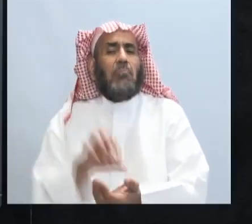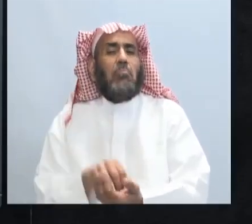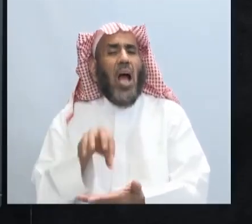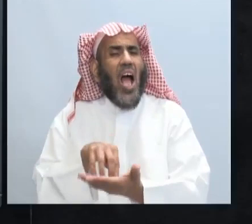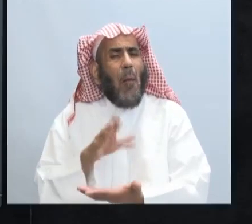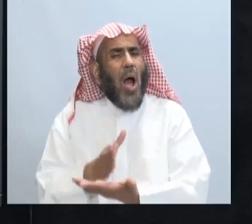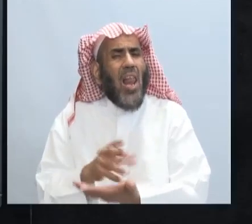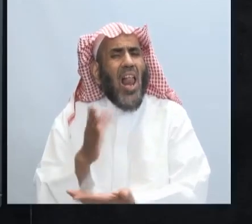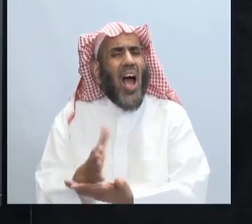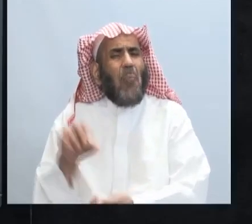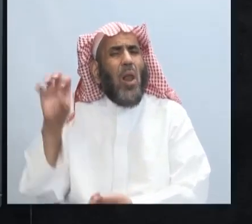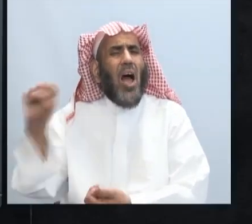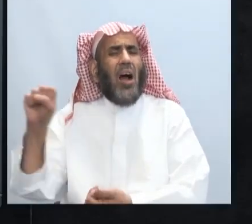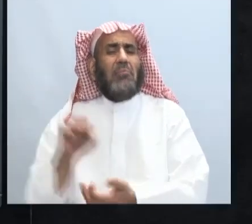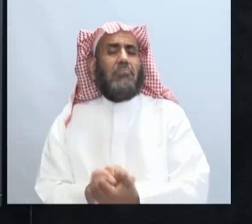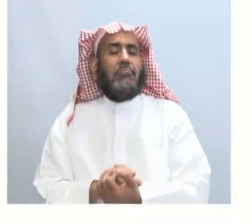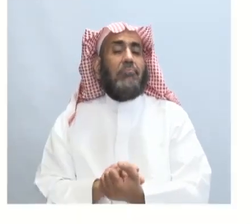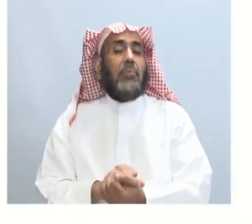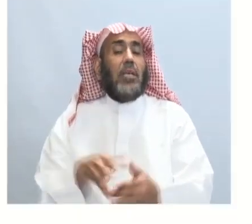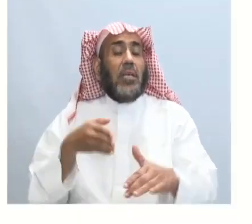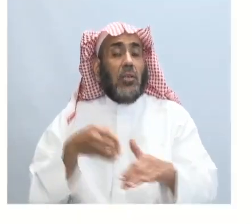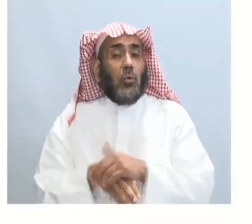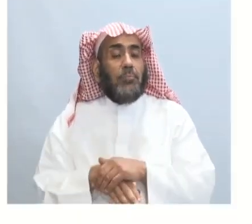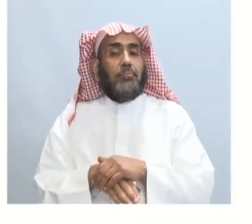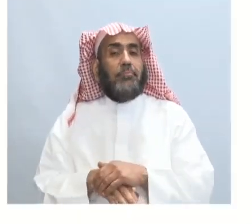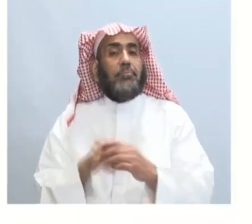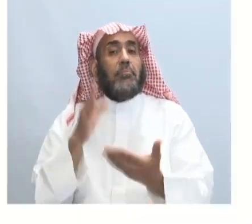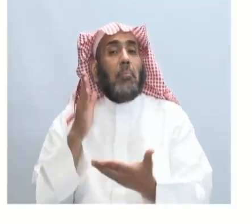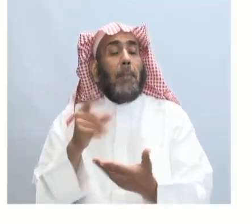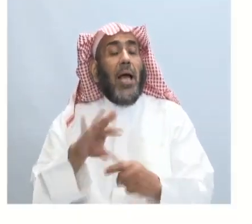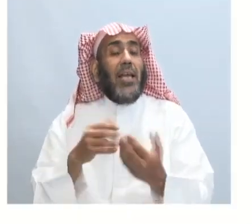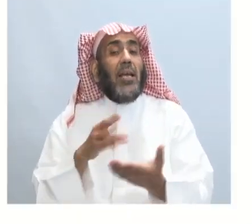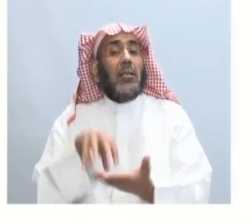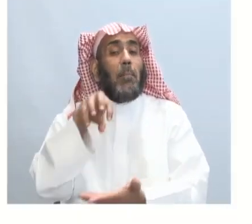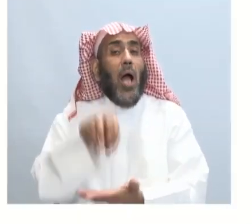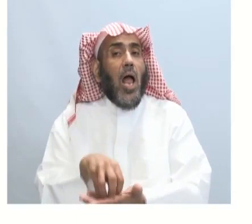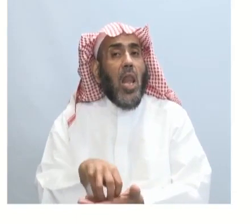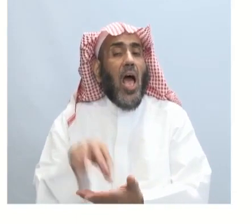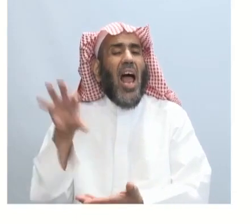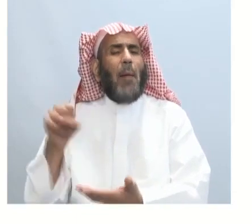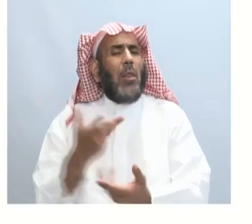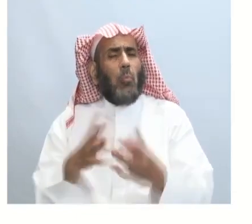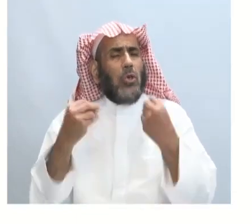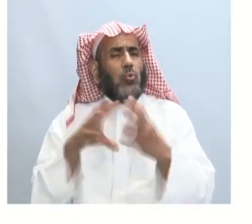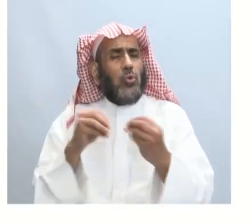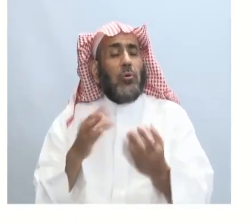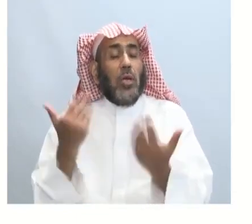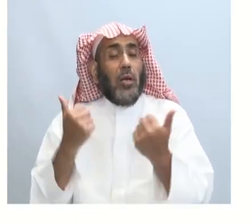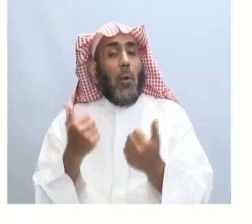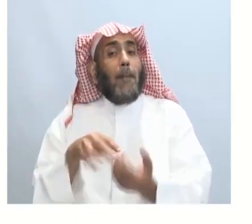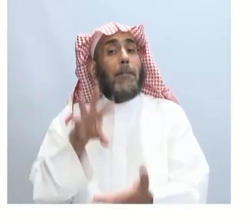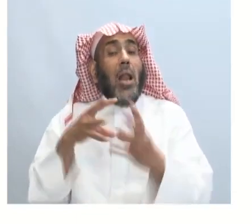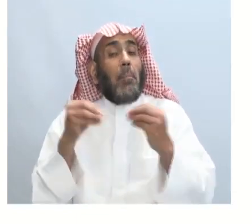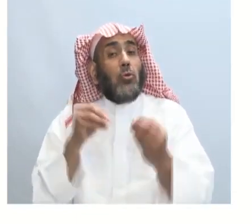الحق الان سندخل الى ا ماهيه محل الحق ما المقصود من يذكرنا ما